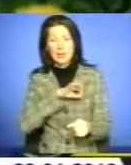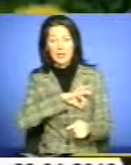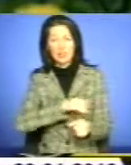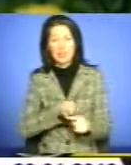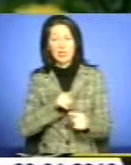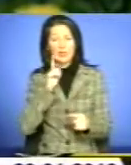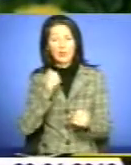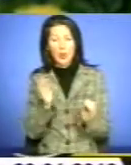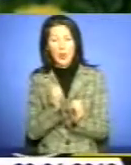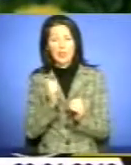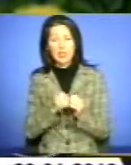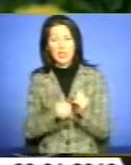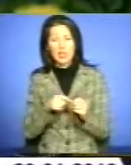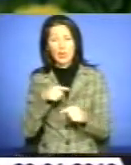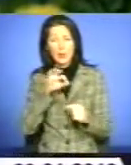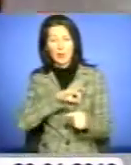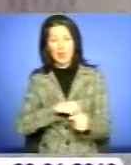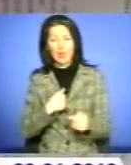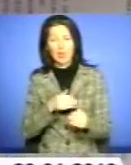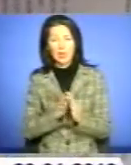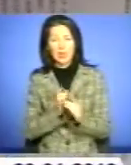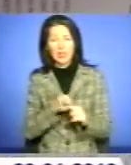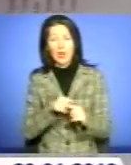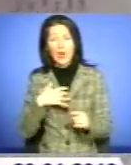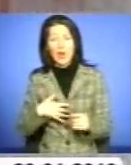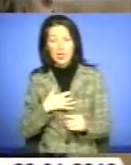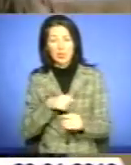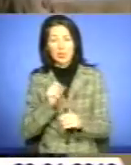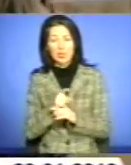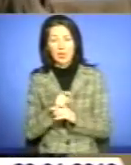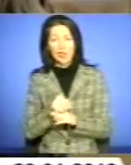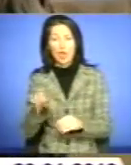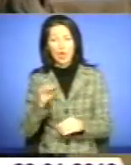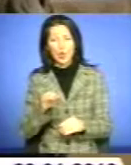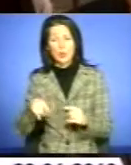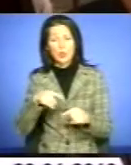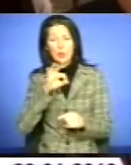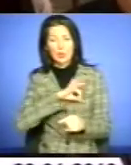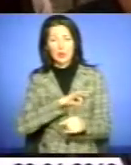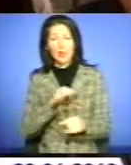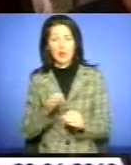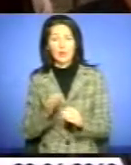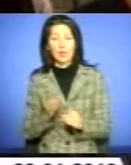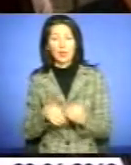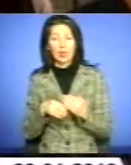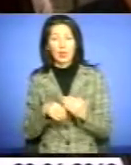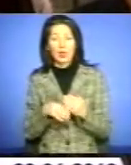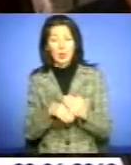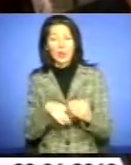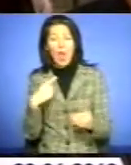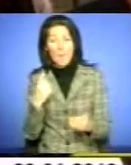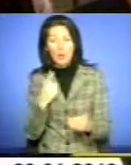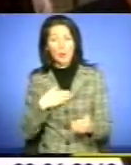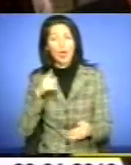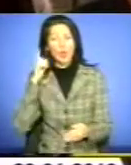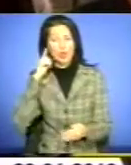и призвать к тому, что это важная задача. Житомирские бизнесмены відгукнулись першими. Мы услышали просто на 9-м съезде,